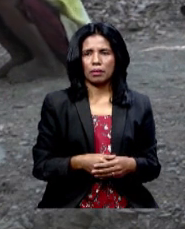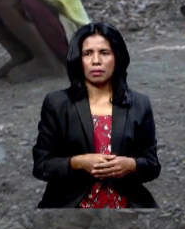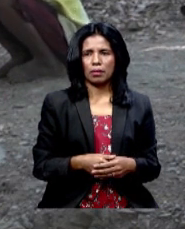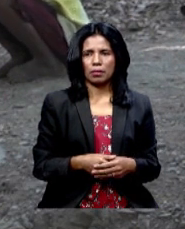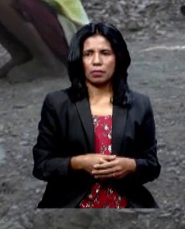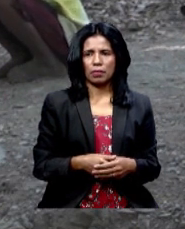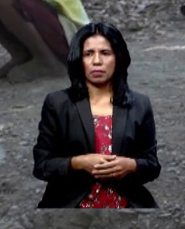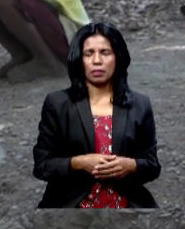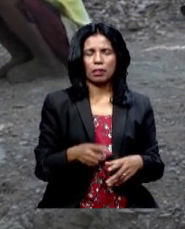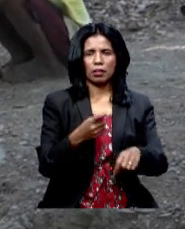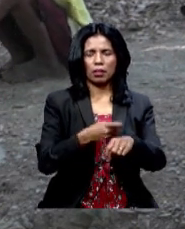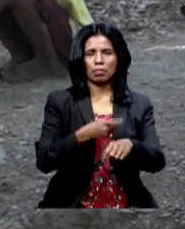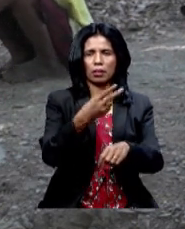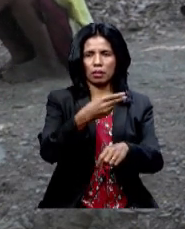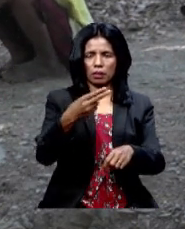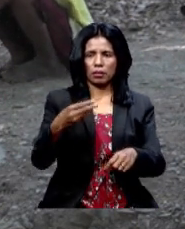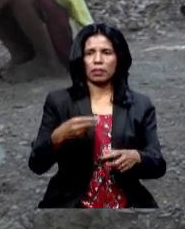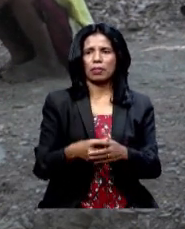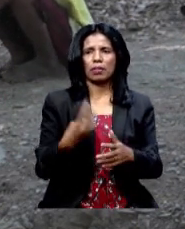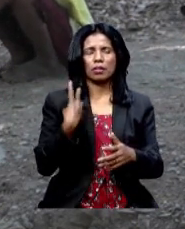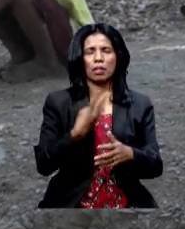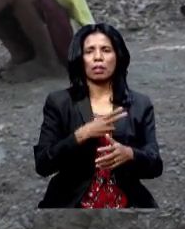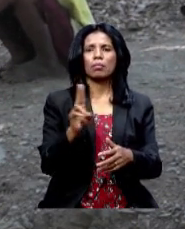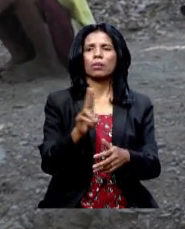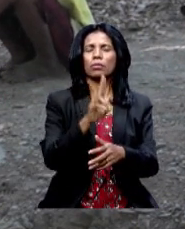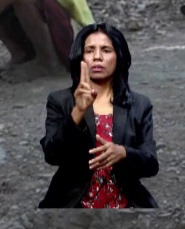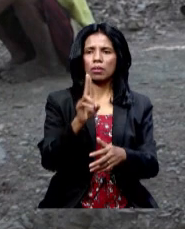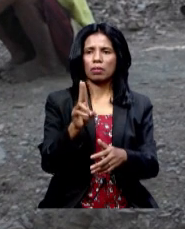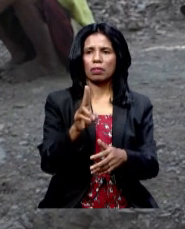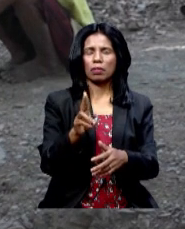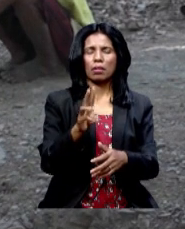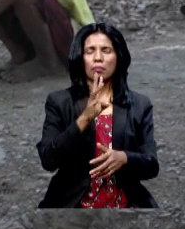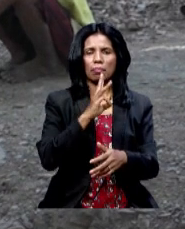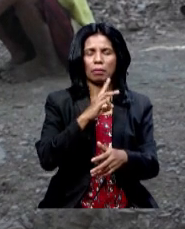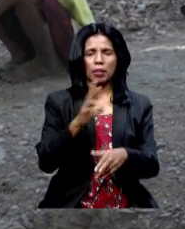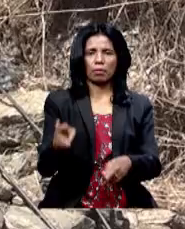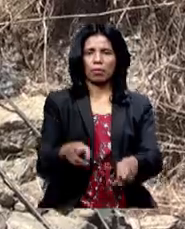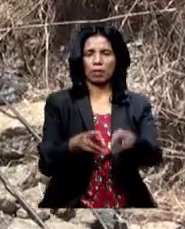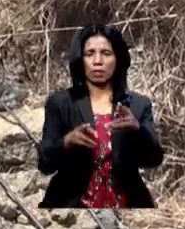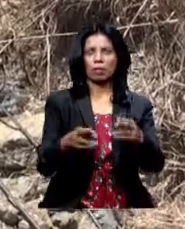Tehu Indonesia amsi usa meto ukuang duranti